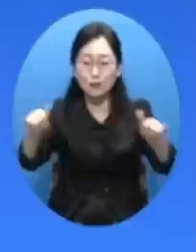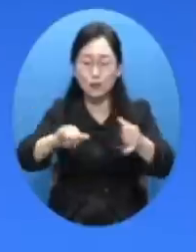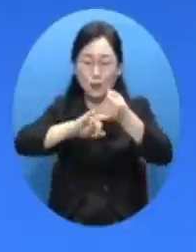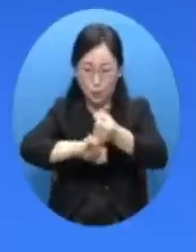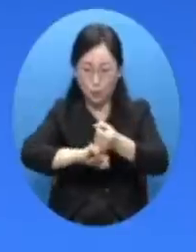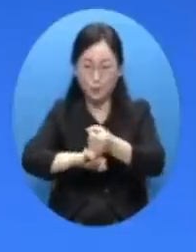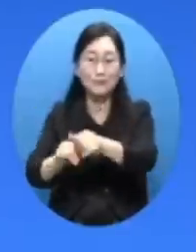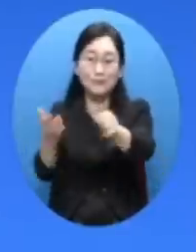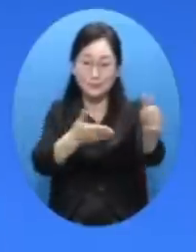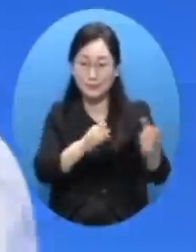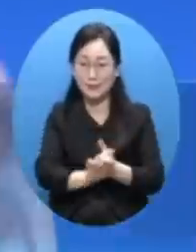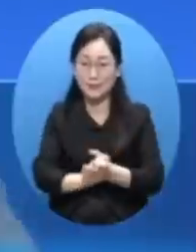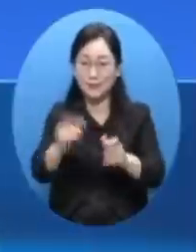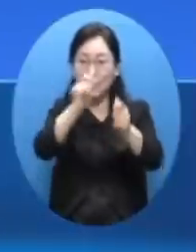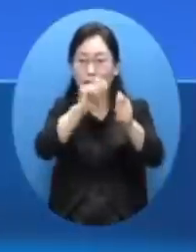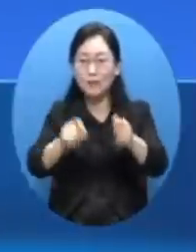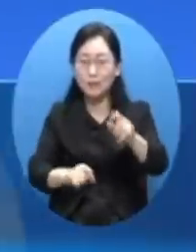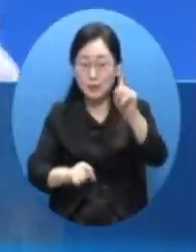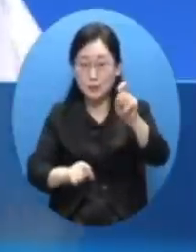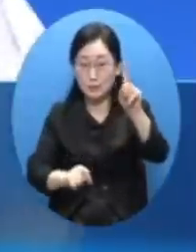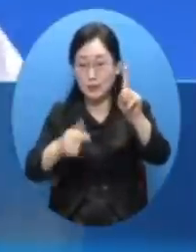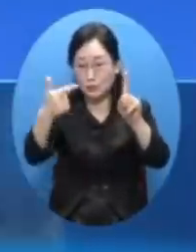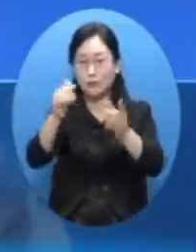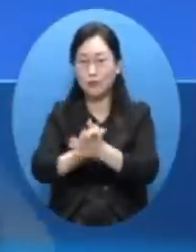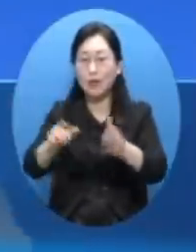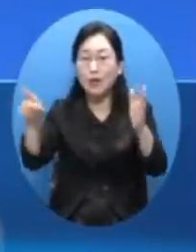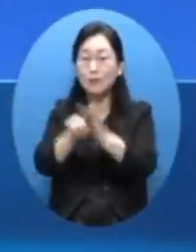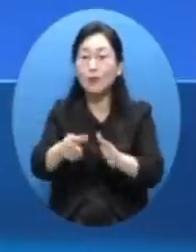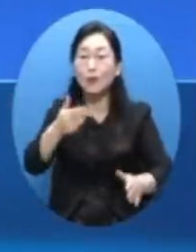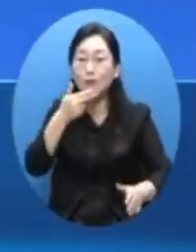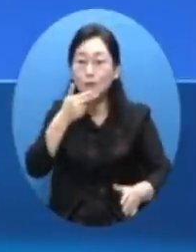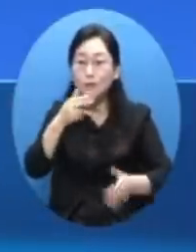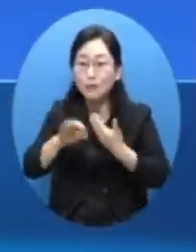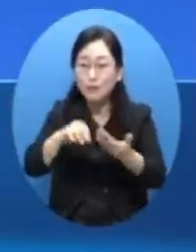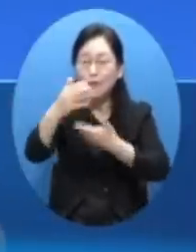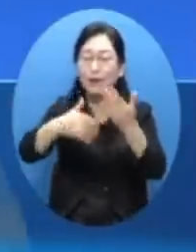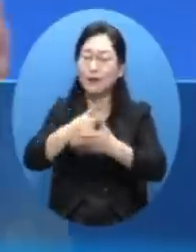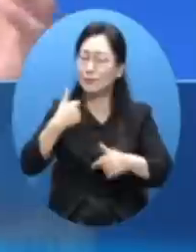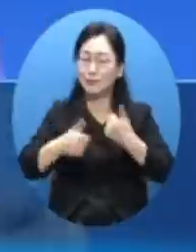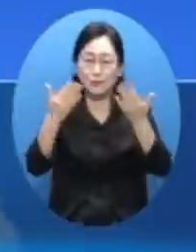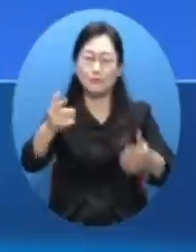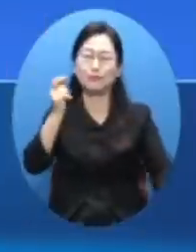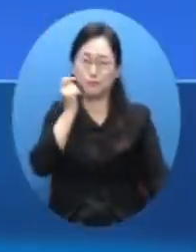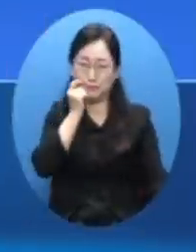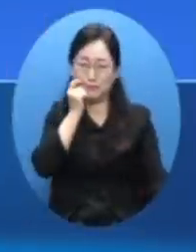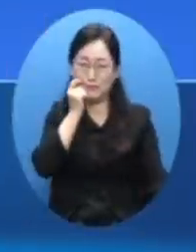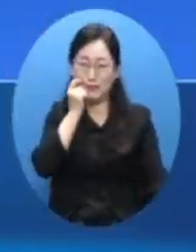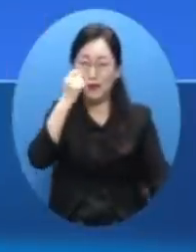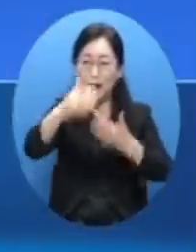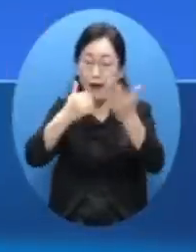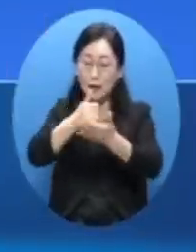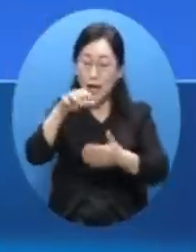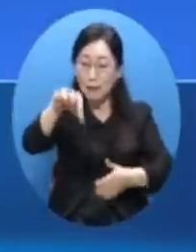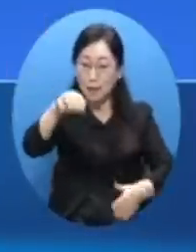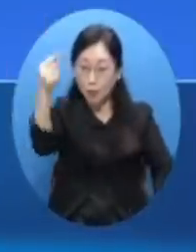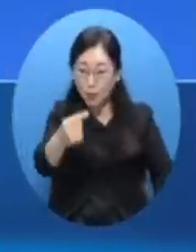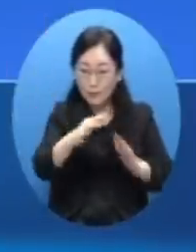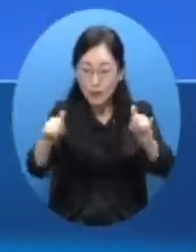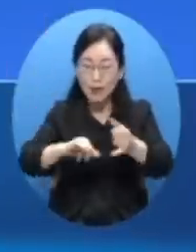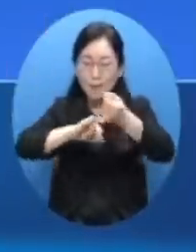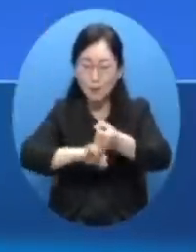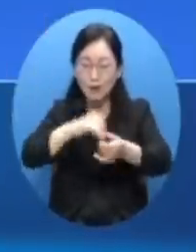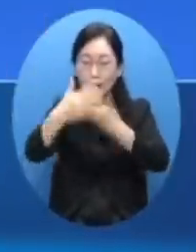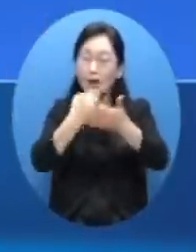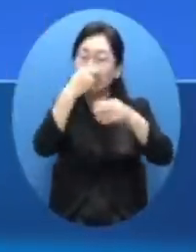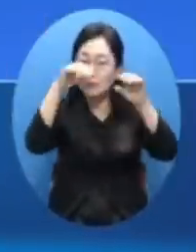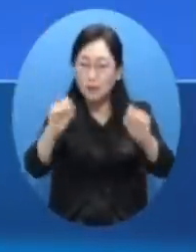되시기 바랍니다. 히브리서 11장 6절을 말씀합니다. 믿음이 없이는 하나님을 기쁘시게 하지 못하나니 하나님께 나가는 자는 반드시 그가